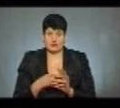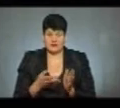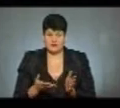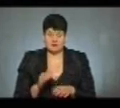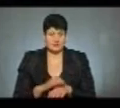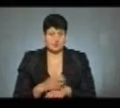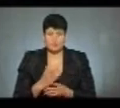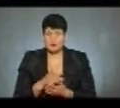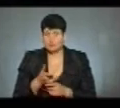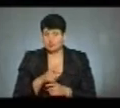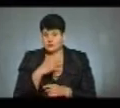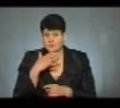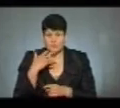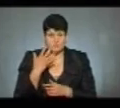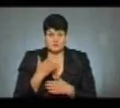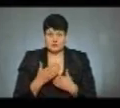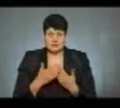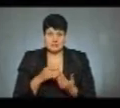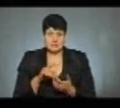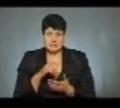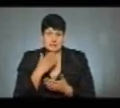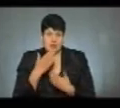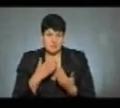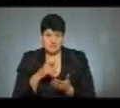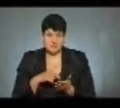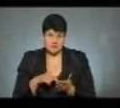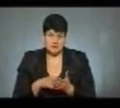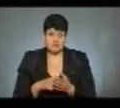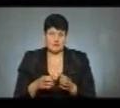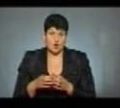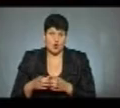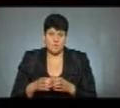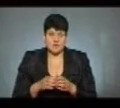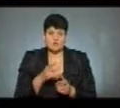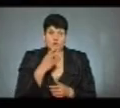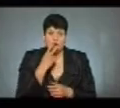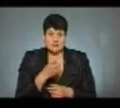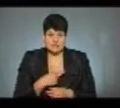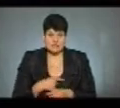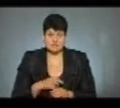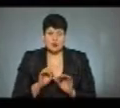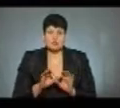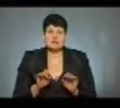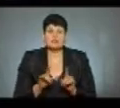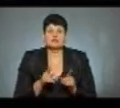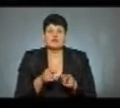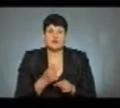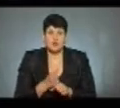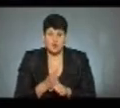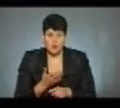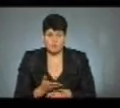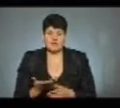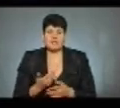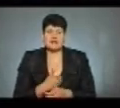маємо дуже багато і дуже великий запит від міст, від громад з тим, щоб показати себе, розказати, що вони роблять,